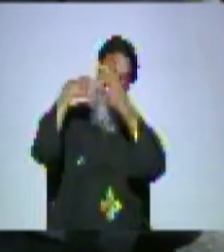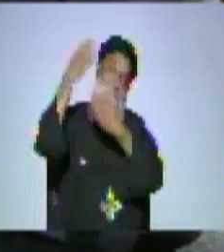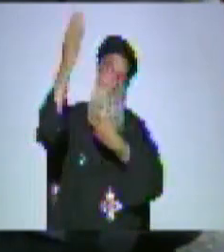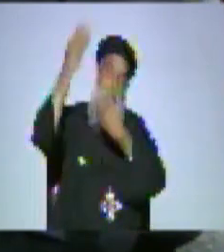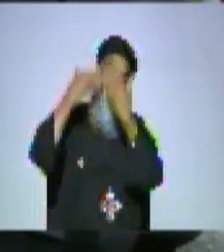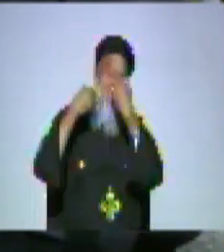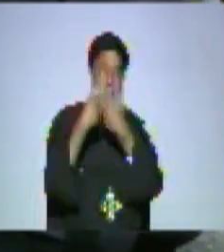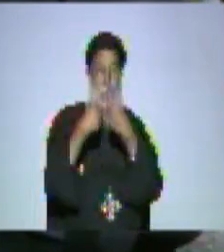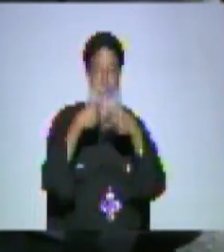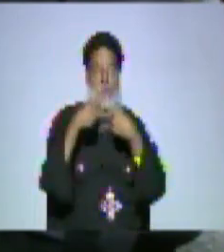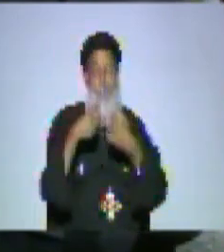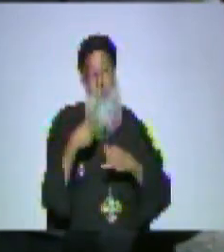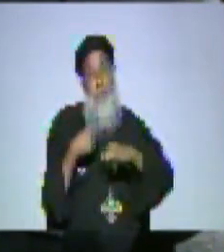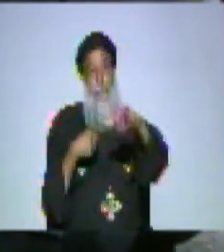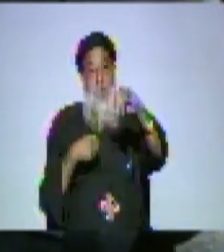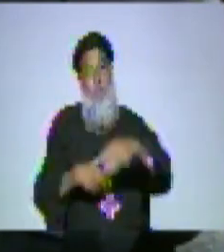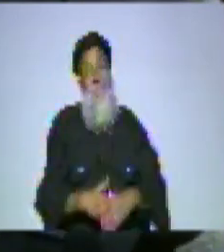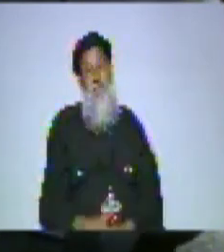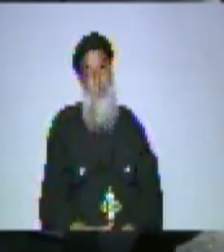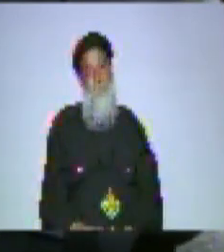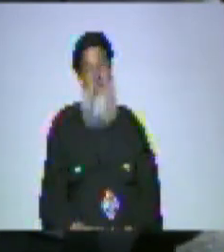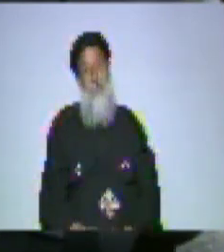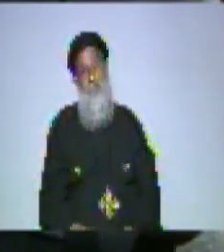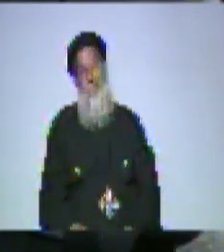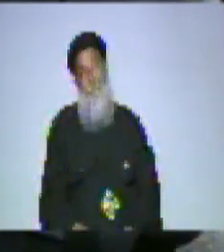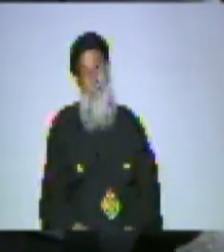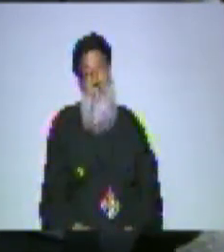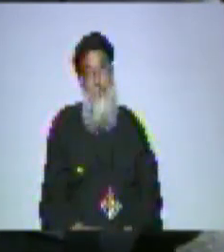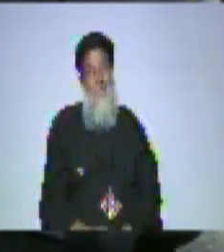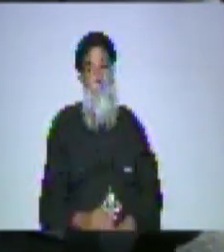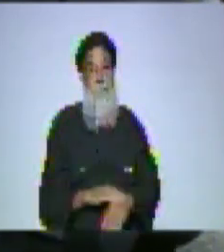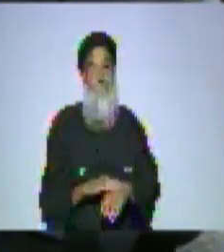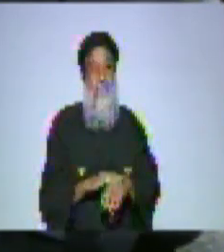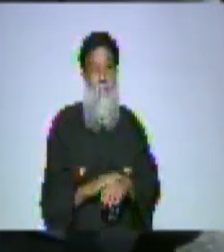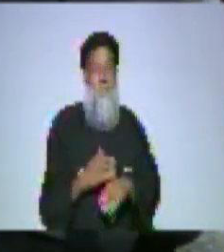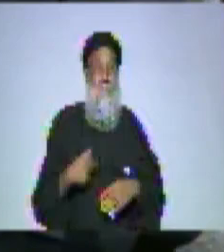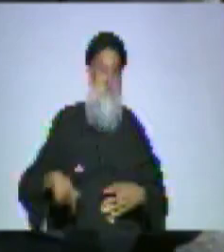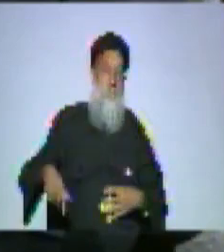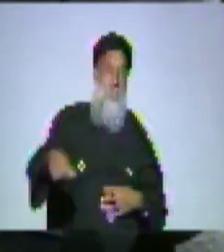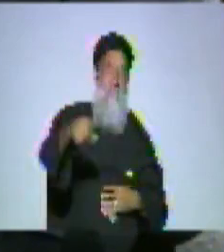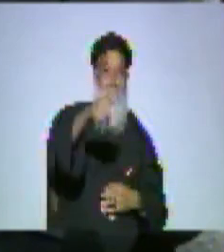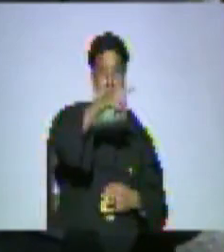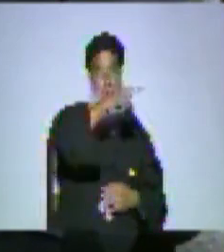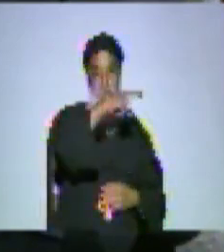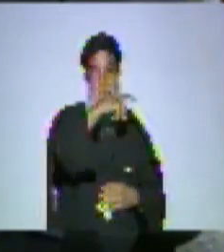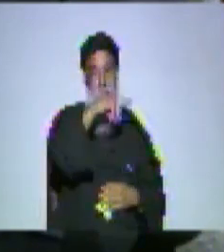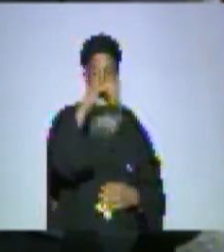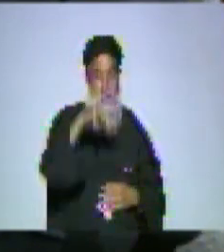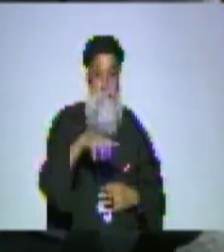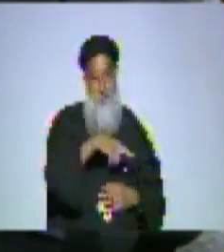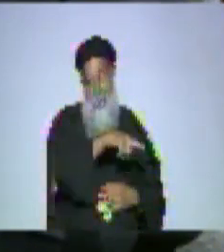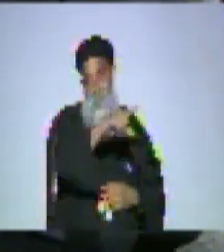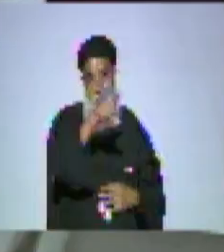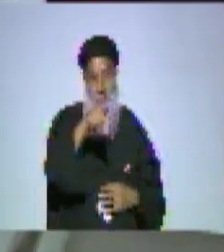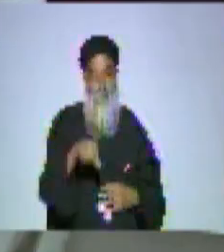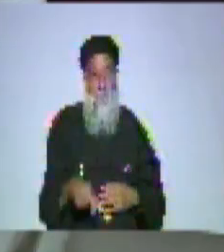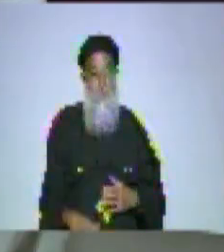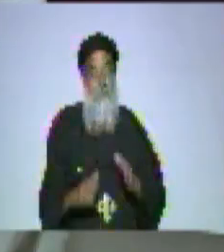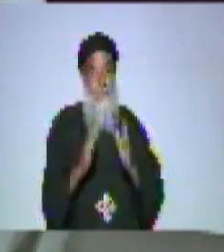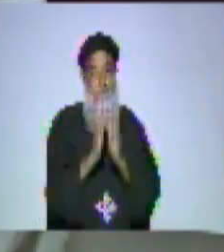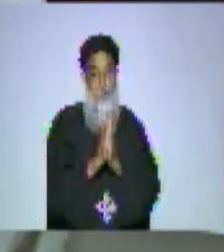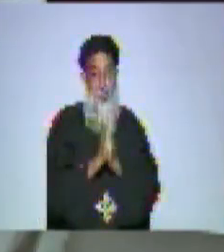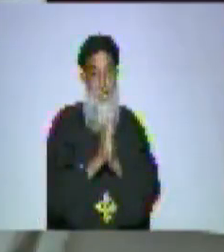مع الله ايوه والتواصل دائما مع الله هو الشعور بحضوره ان هو موجود صلاه من